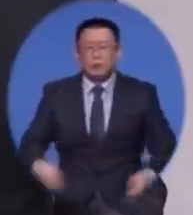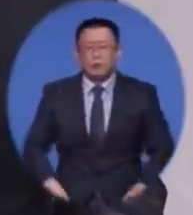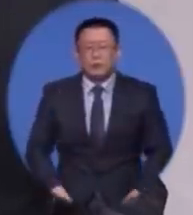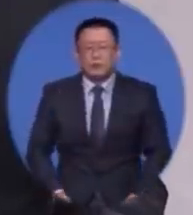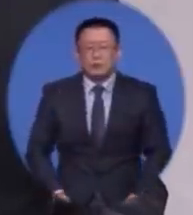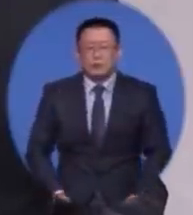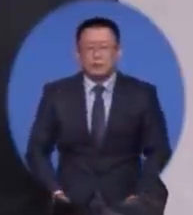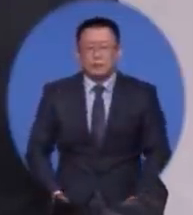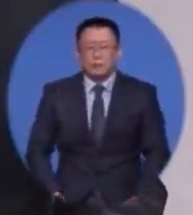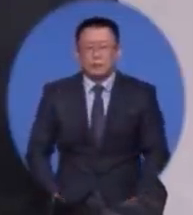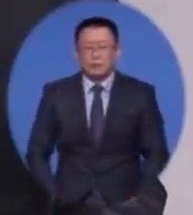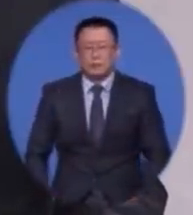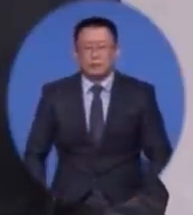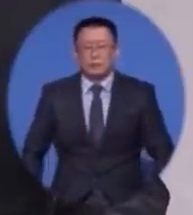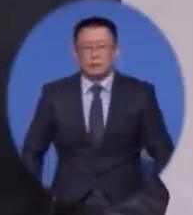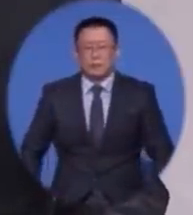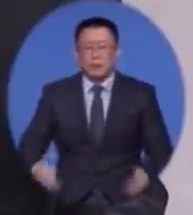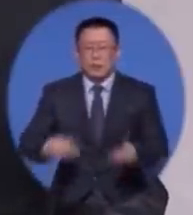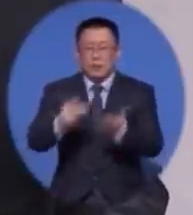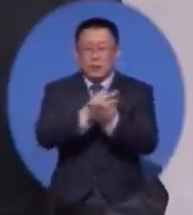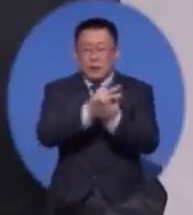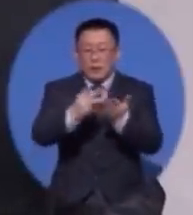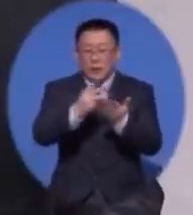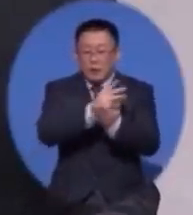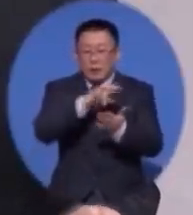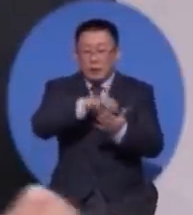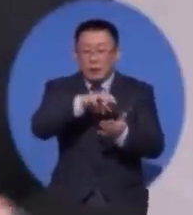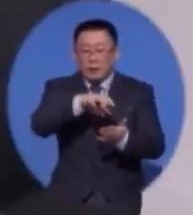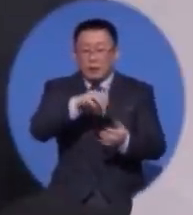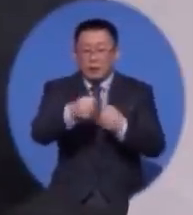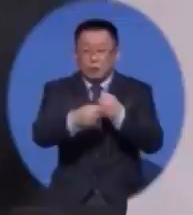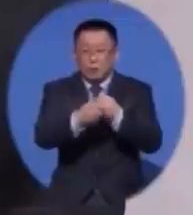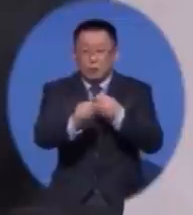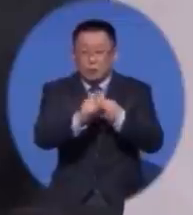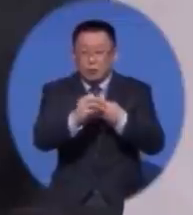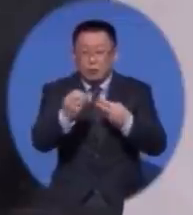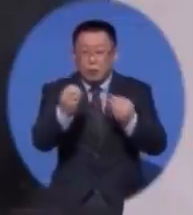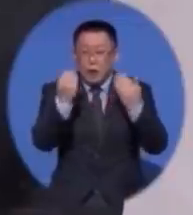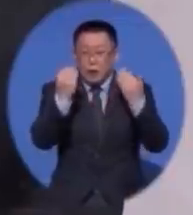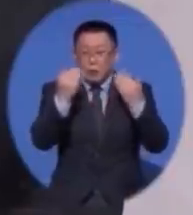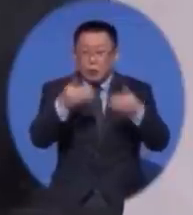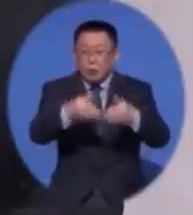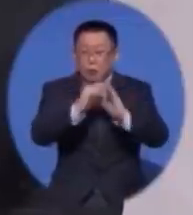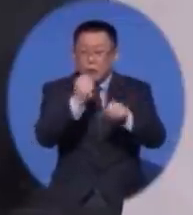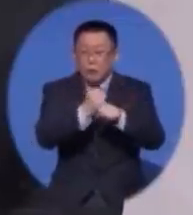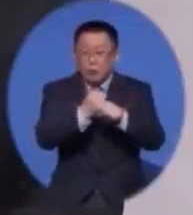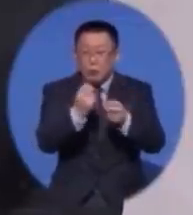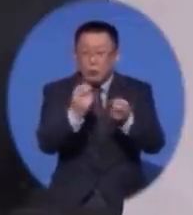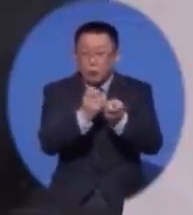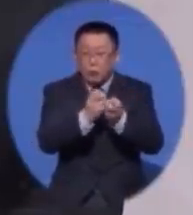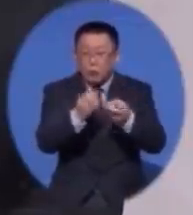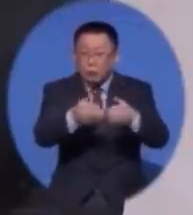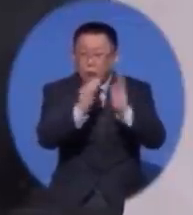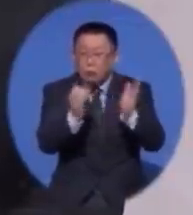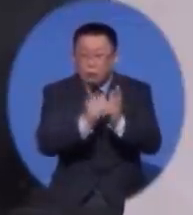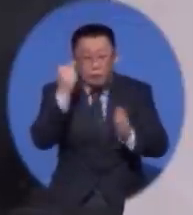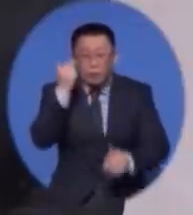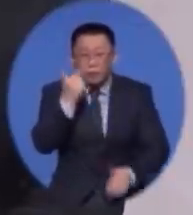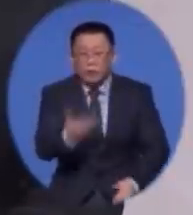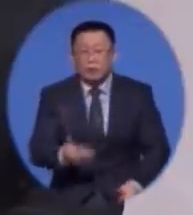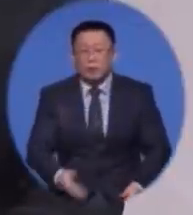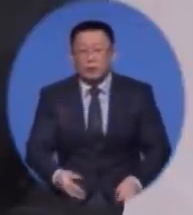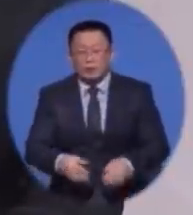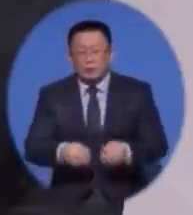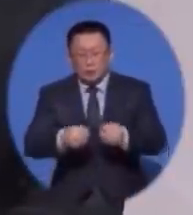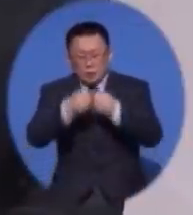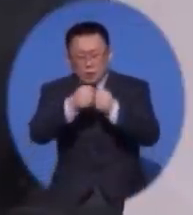우기셨습니까? 예. 퇴계 초중학교 신설을 위해서 어떻게 우기셨는데, 그거 예, 네 신설이 되고 있는 말씀드릴까요? 겁니까? 예. 구체적으로